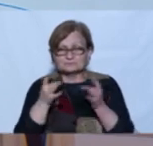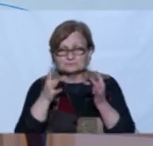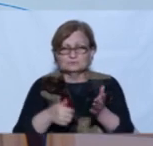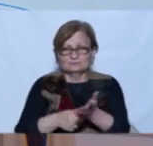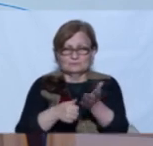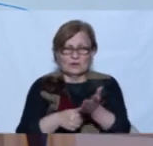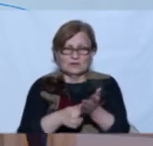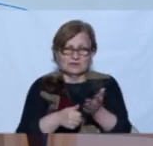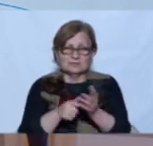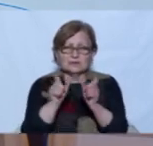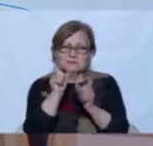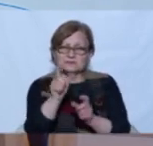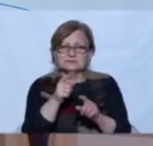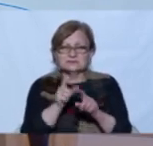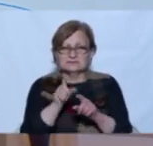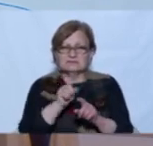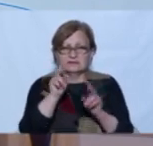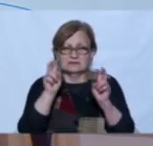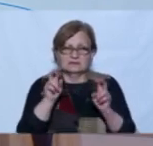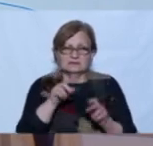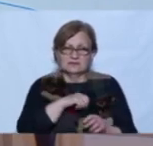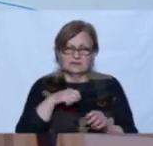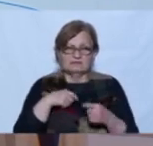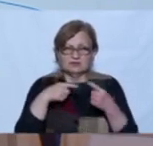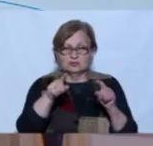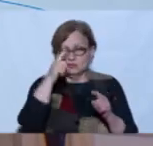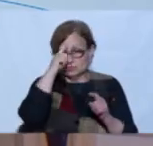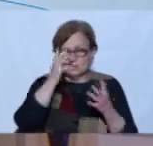ტერმინის გააზრების შედეგად უკვე გაიაზრეთ კარგად